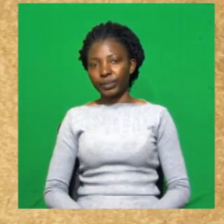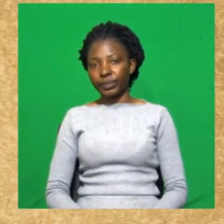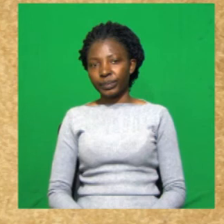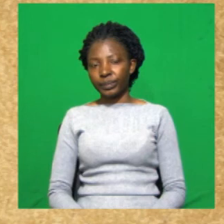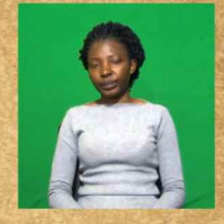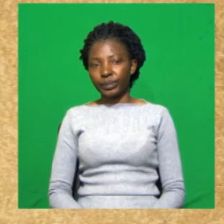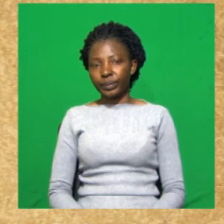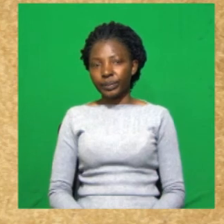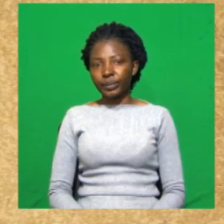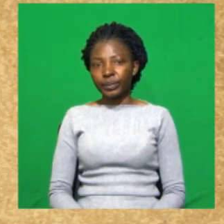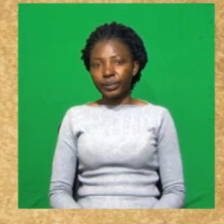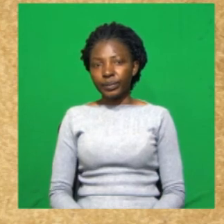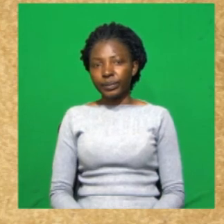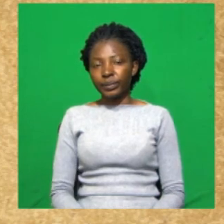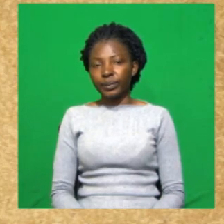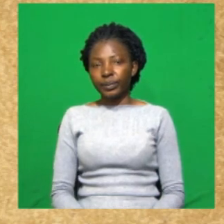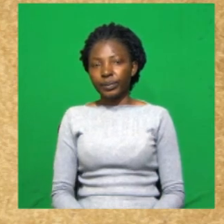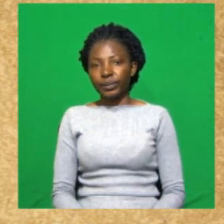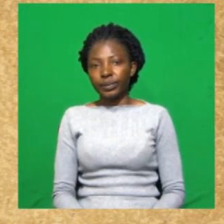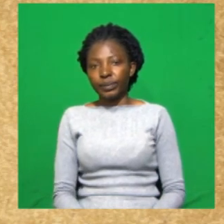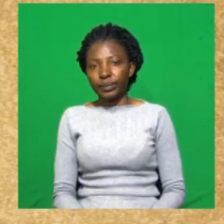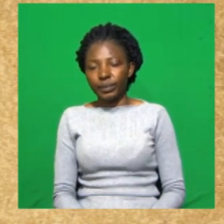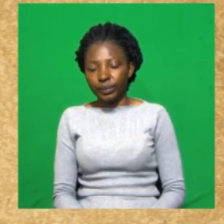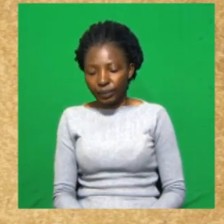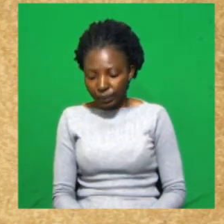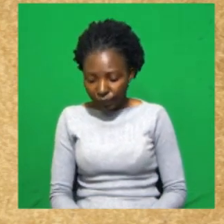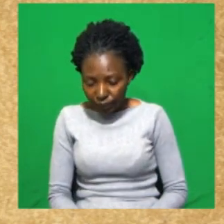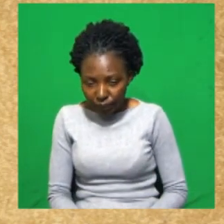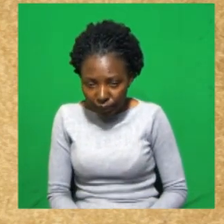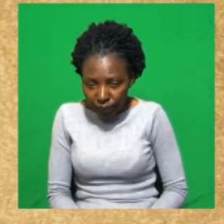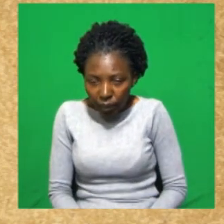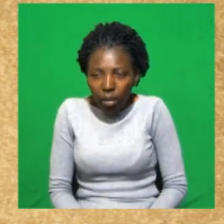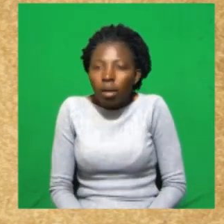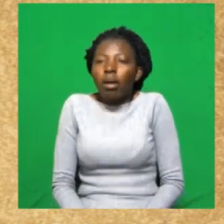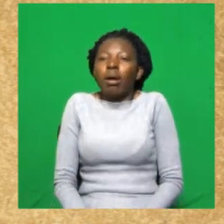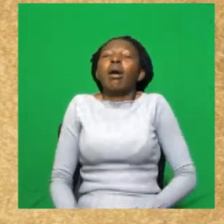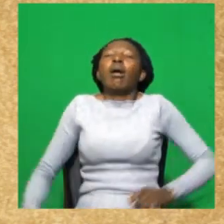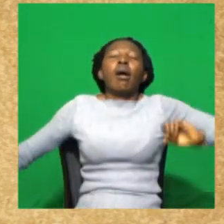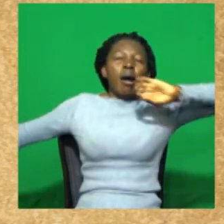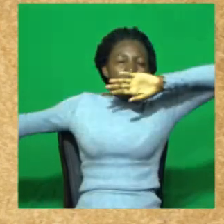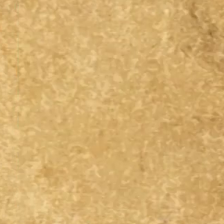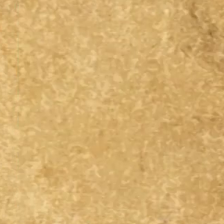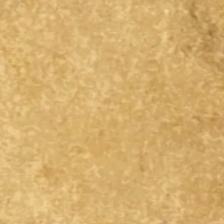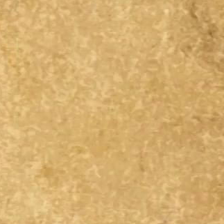Tenzende tungamirwe mukati mezviedzo